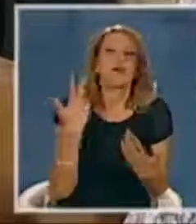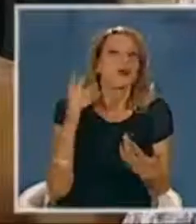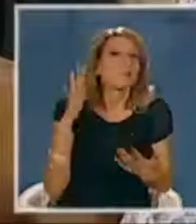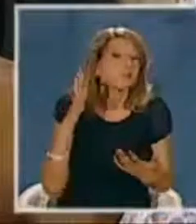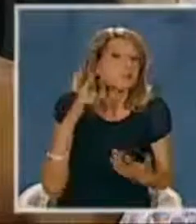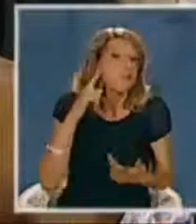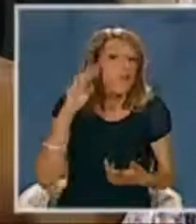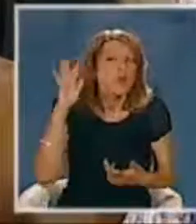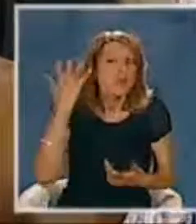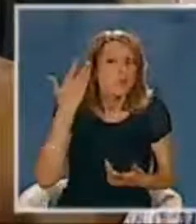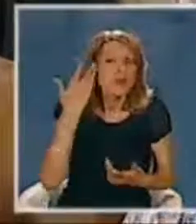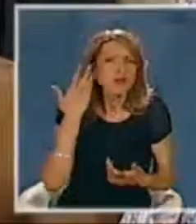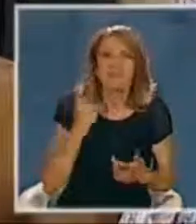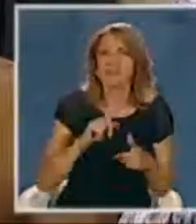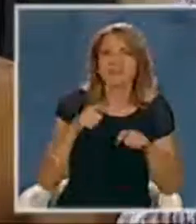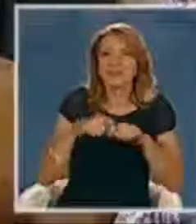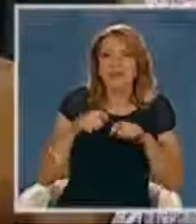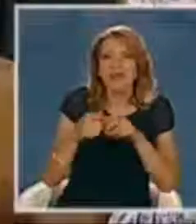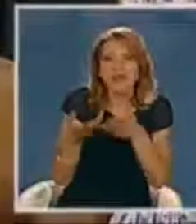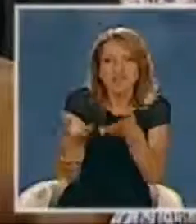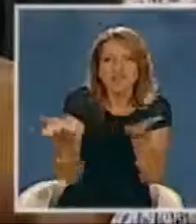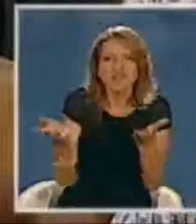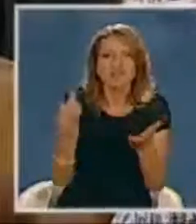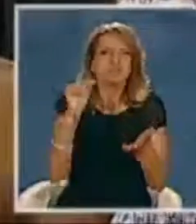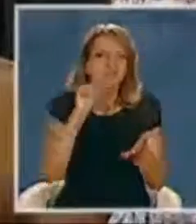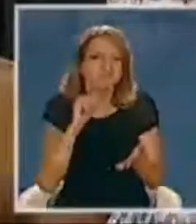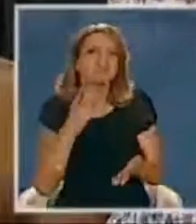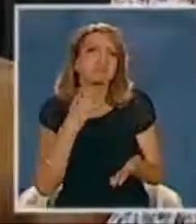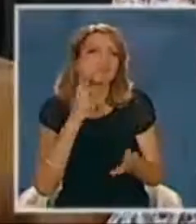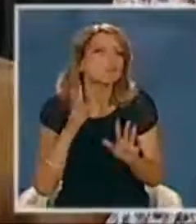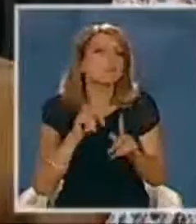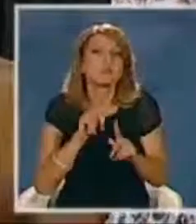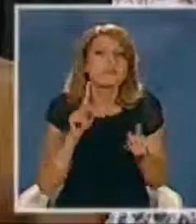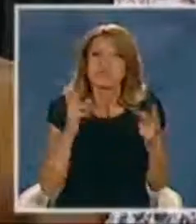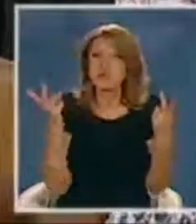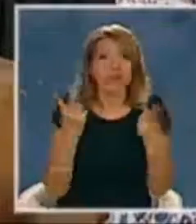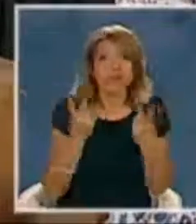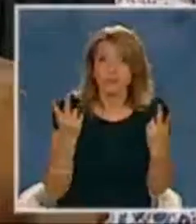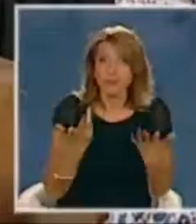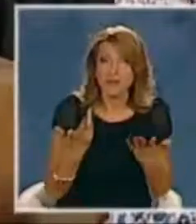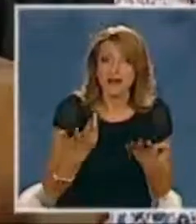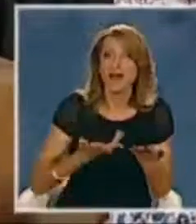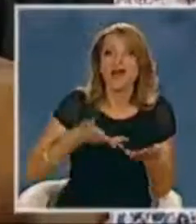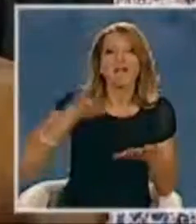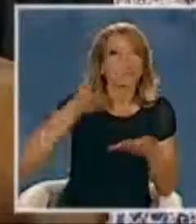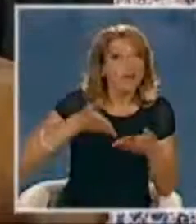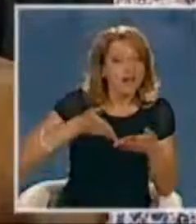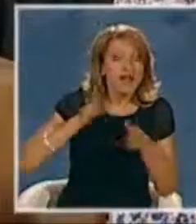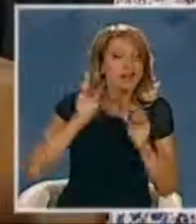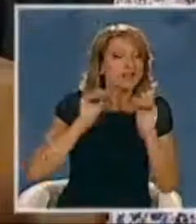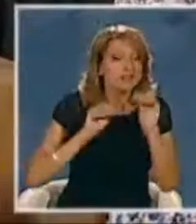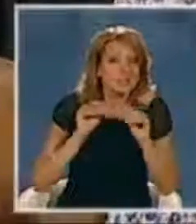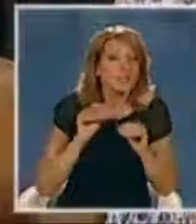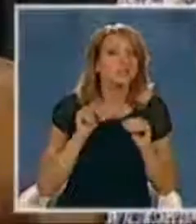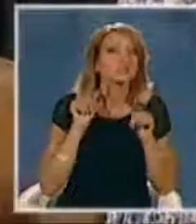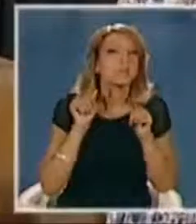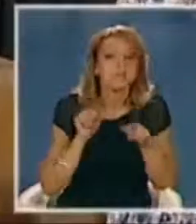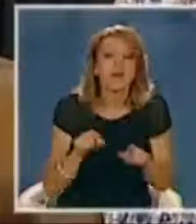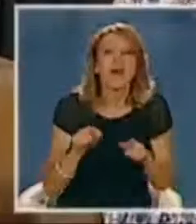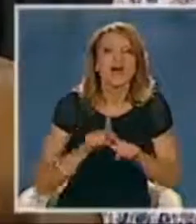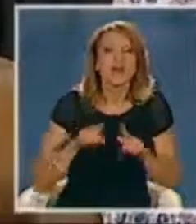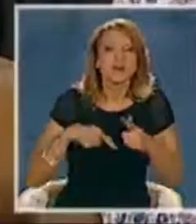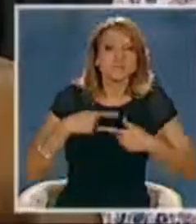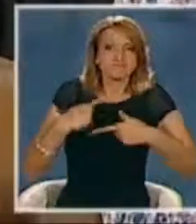глупав, защото не съм ги правил тези неща и може би, защото не съм ги разбирал, нали? И в крайна сметка това